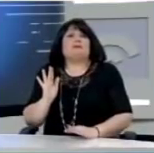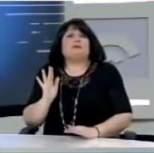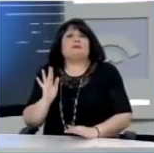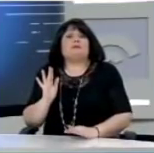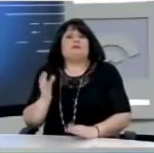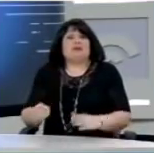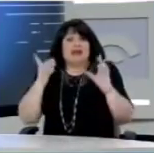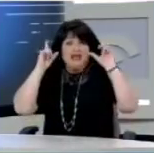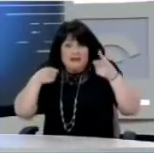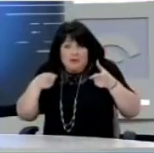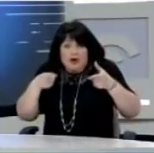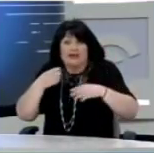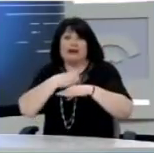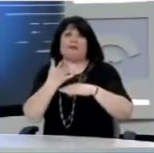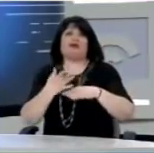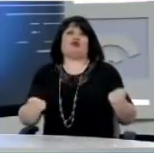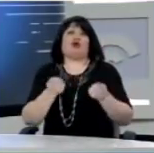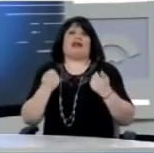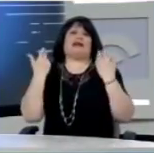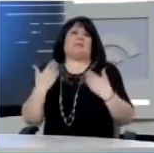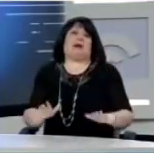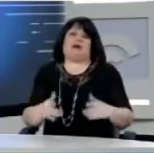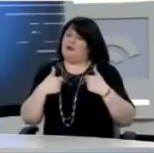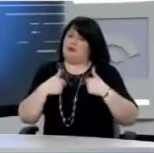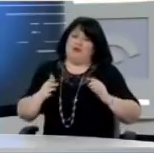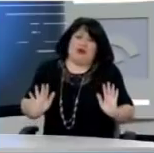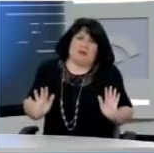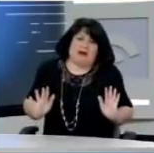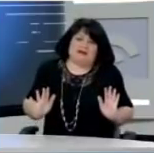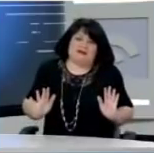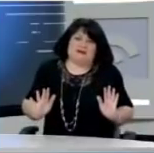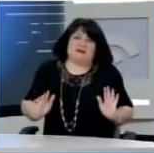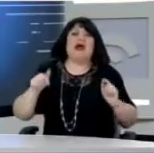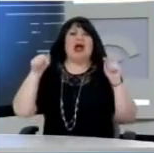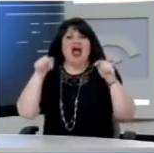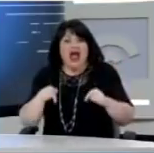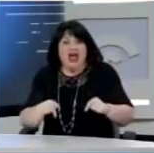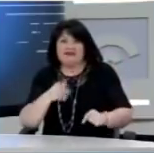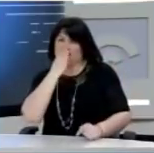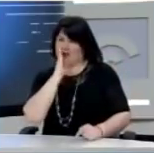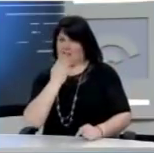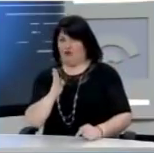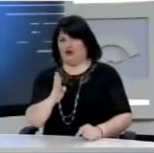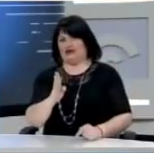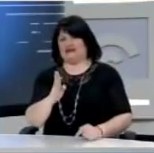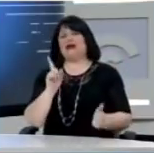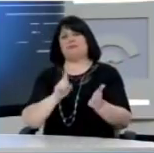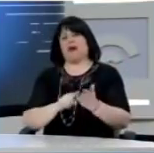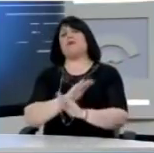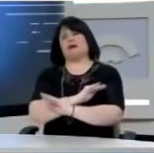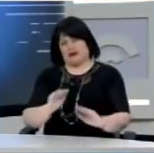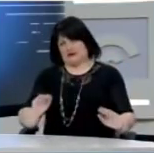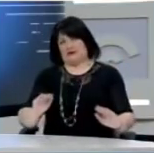Επί Νέας Δημοκρατίας και Πασόκ έγιναν αυτά, κυρίες και κύριοι συνάδελφοι. Αυτή λοιπόν η υποκρισία πρέπει να